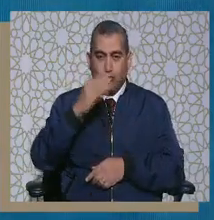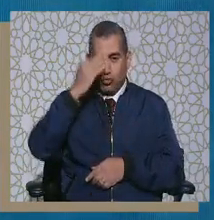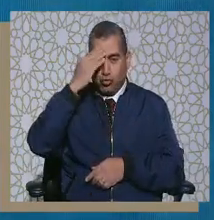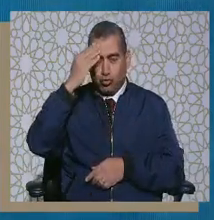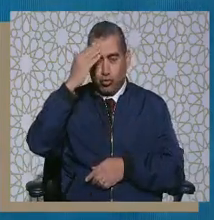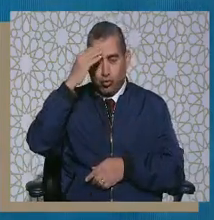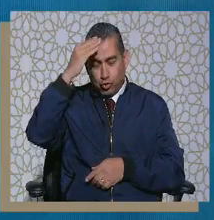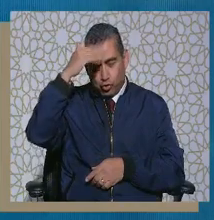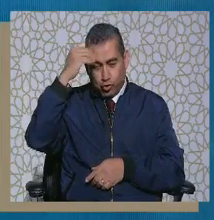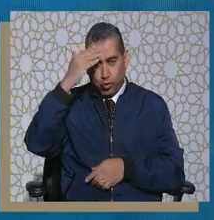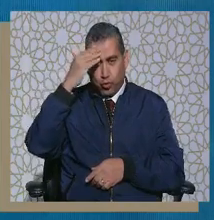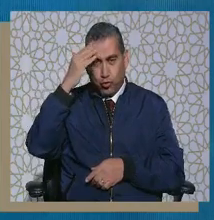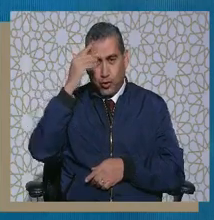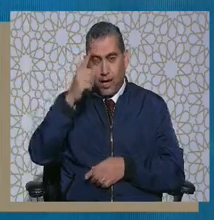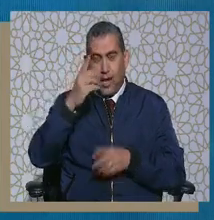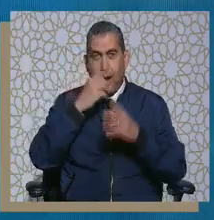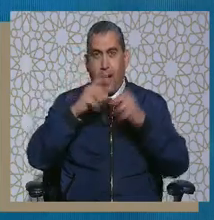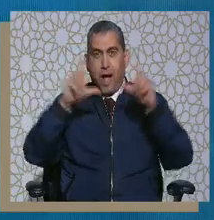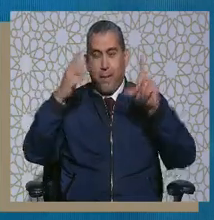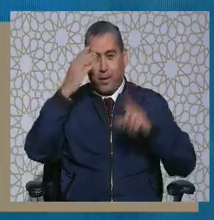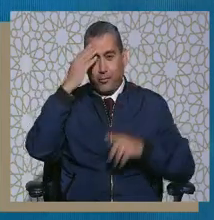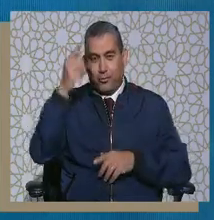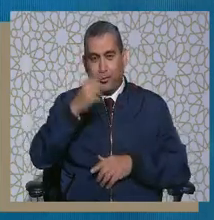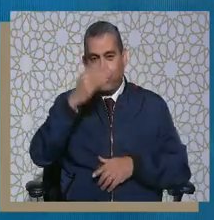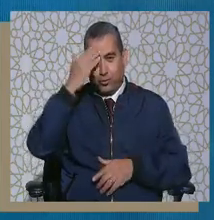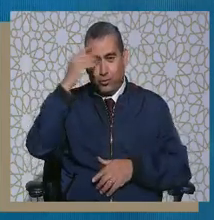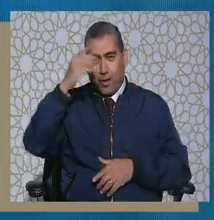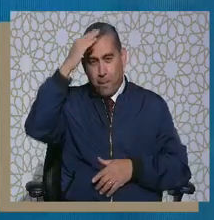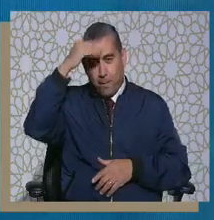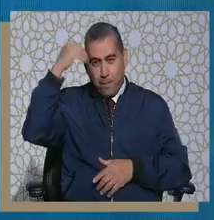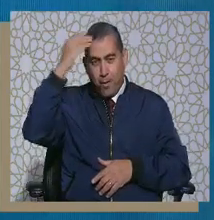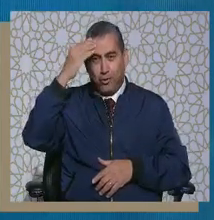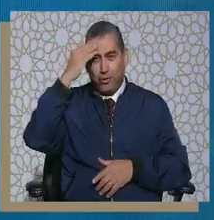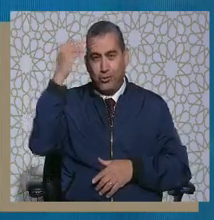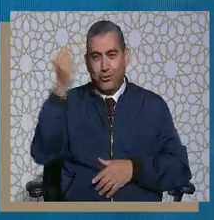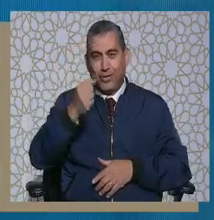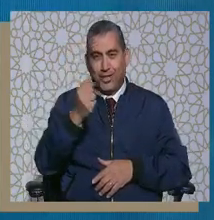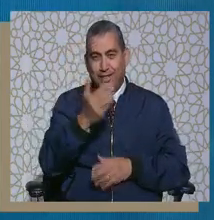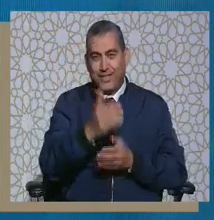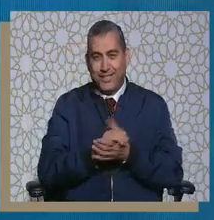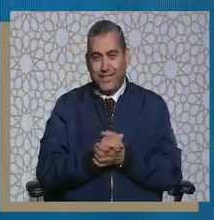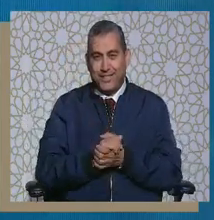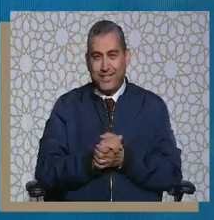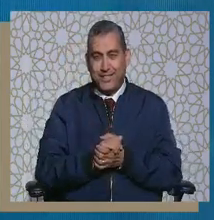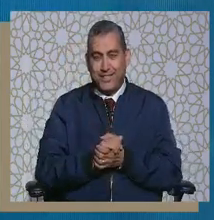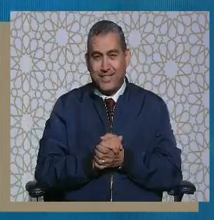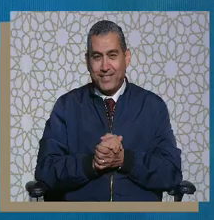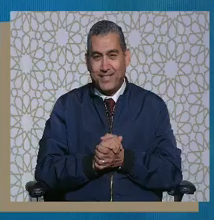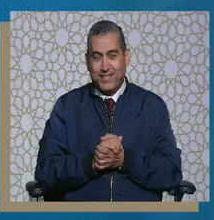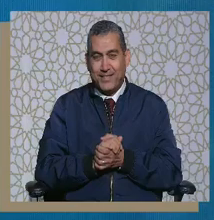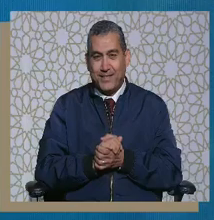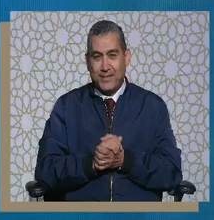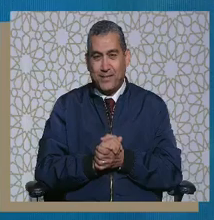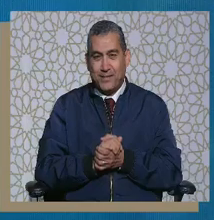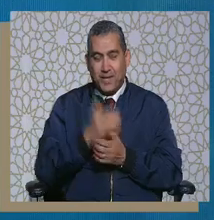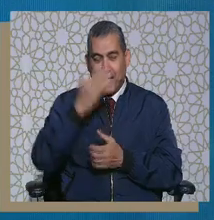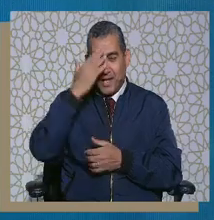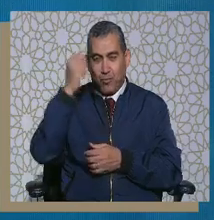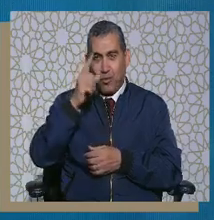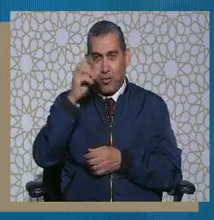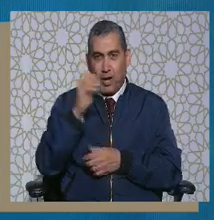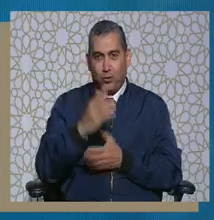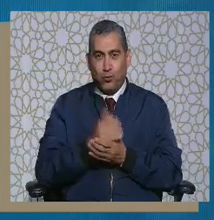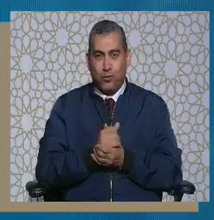ربنا يعزك انت اللي قمر ربنا يبارك فيك شكرا يا مولانا ربنا يحفظك سلامه يا مولانا عليكم السلام ورحمه وبركاته